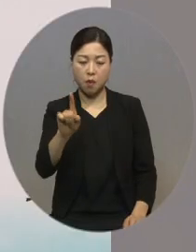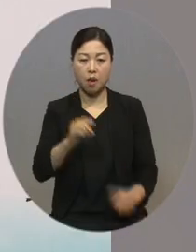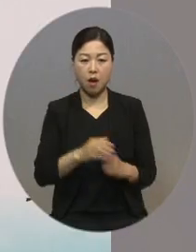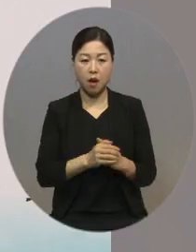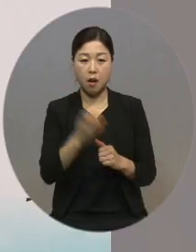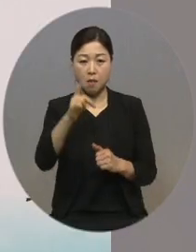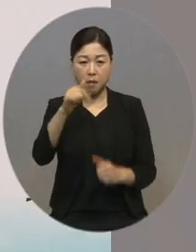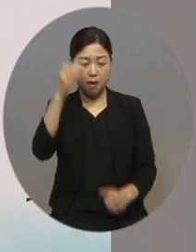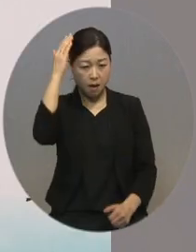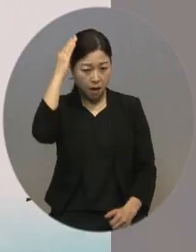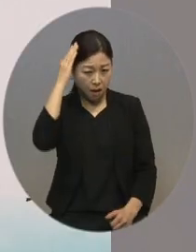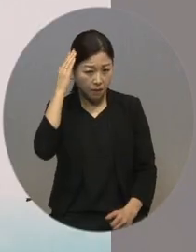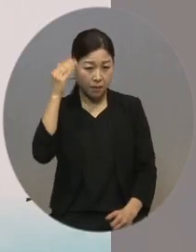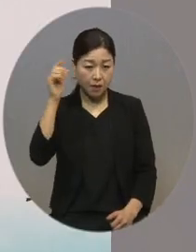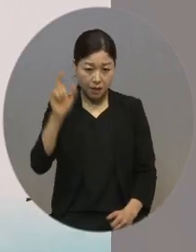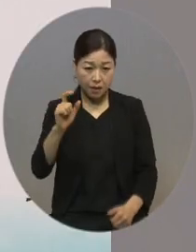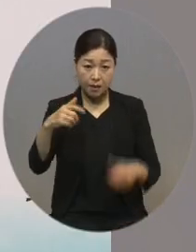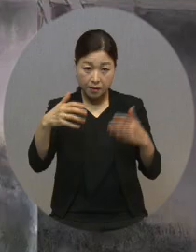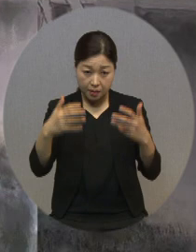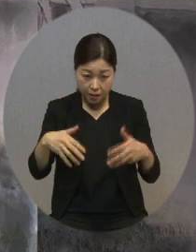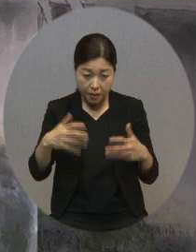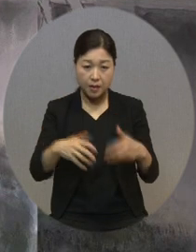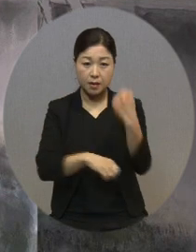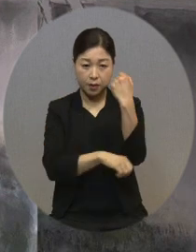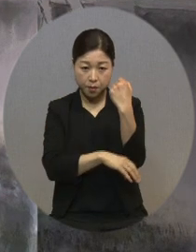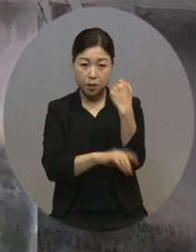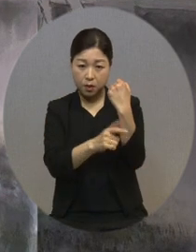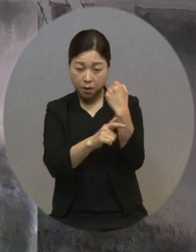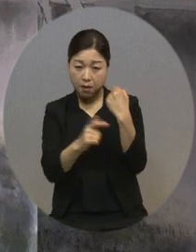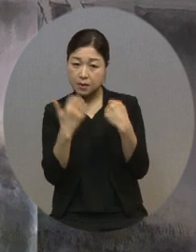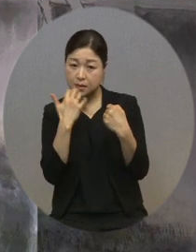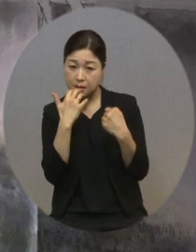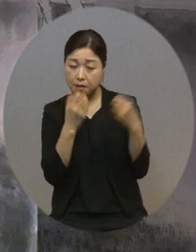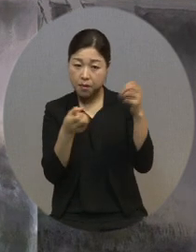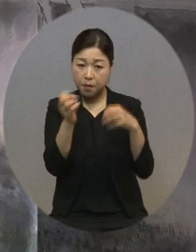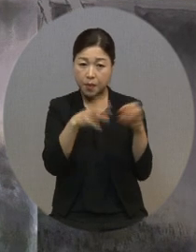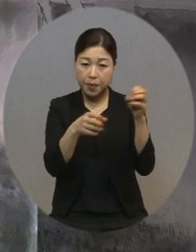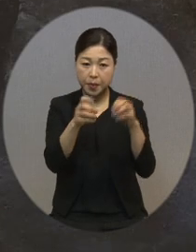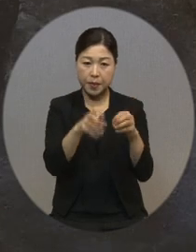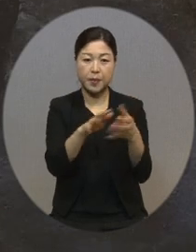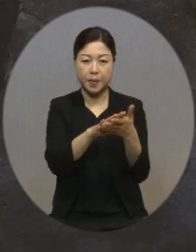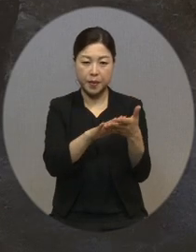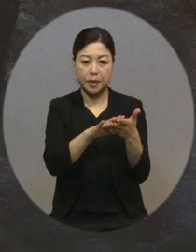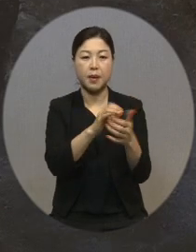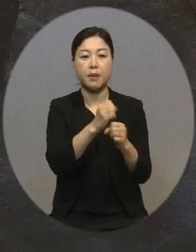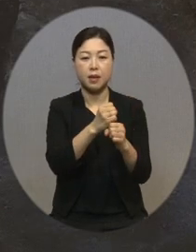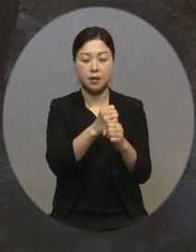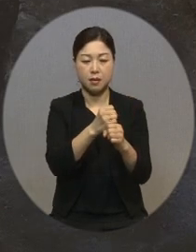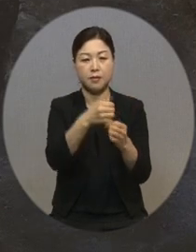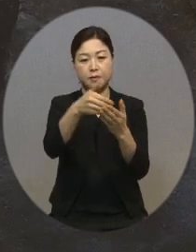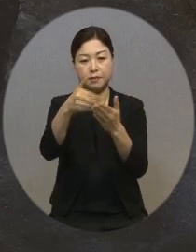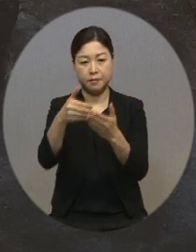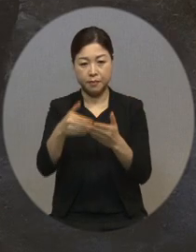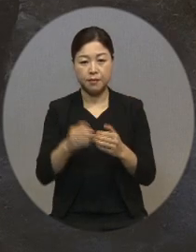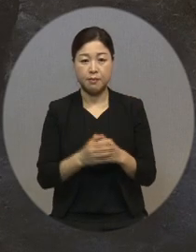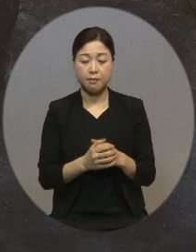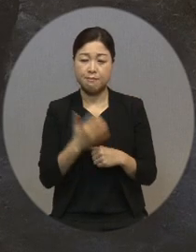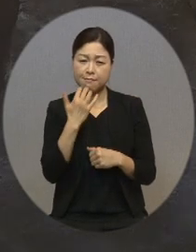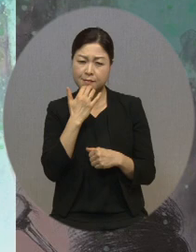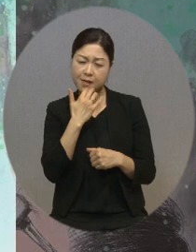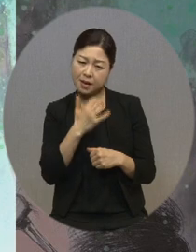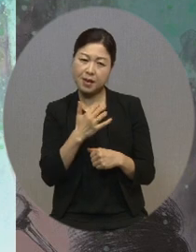효과를 기본으로 하되 보조적으로 여러 가지 색상을 함께 하는데요. 특히 색을 10개